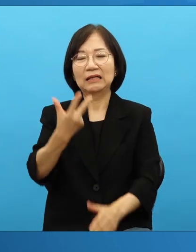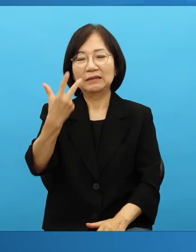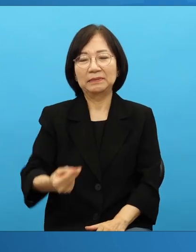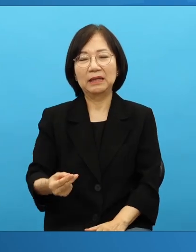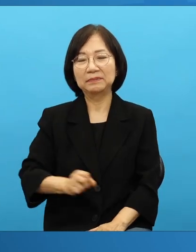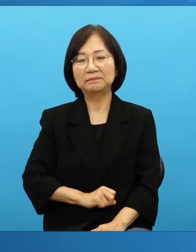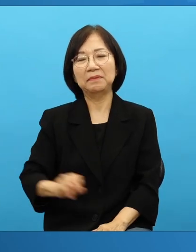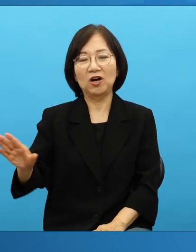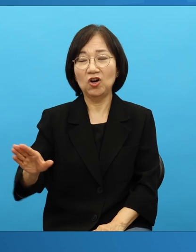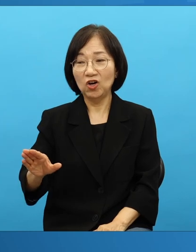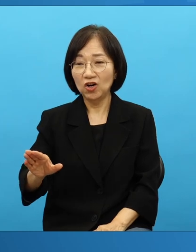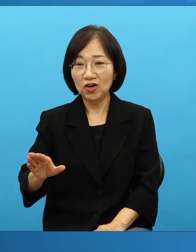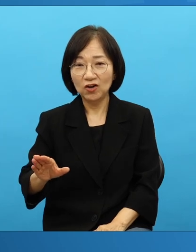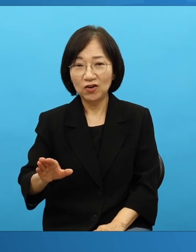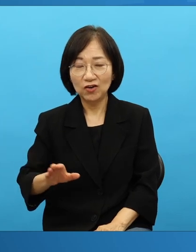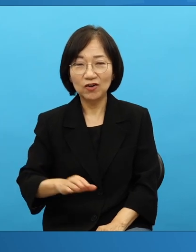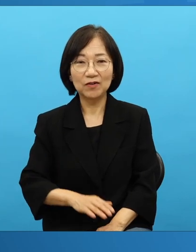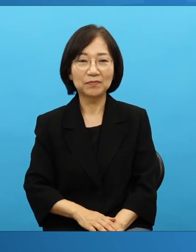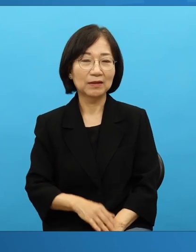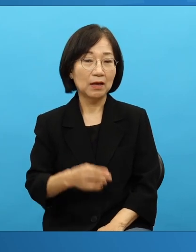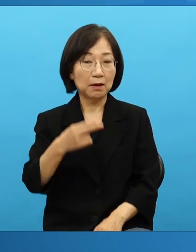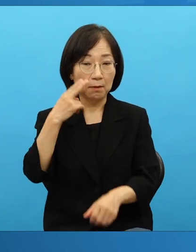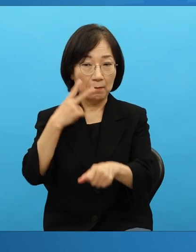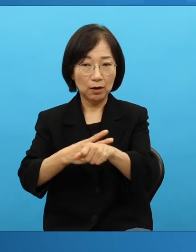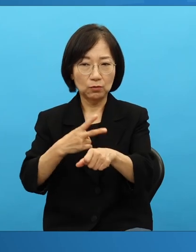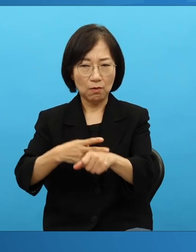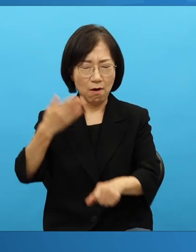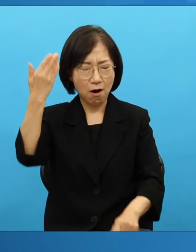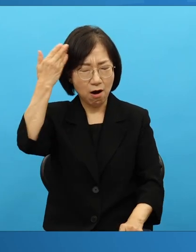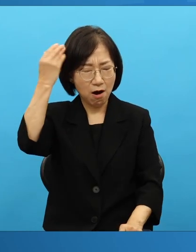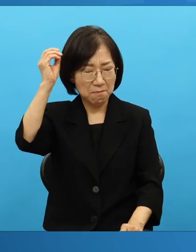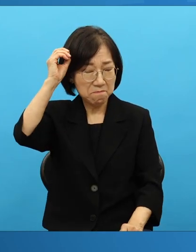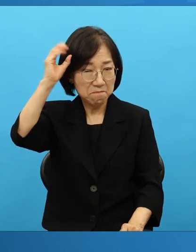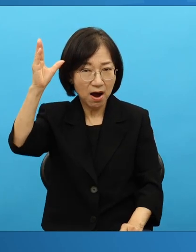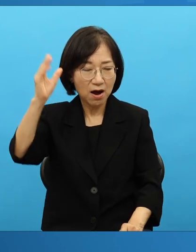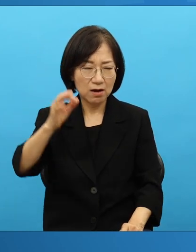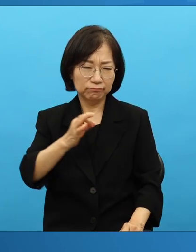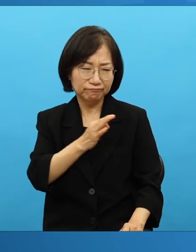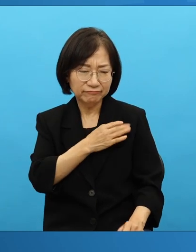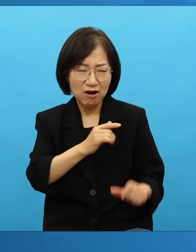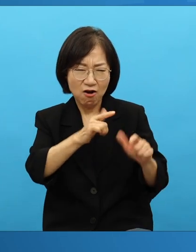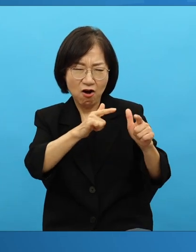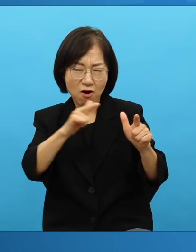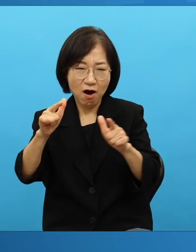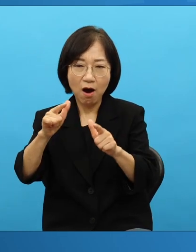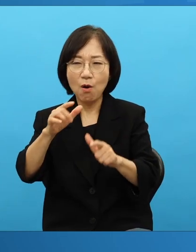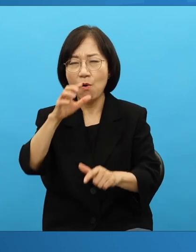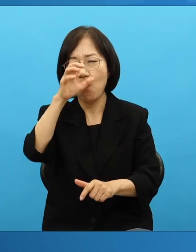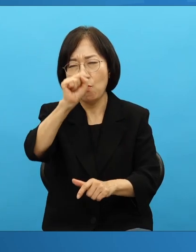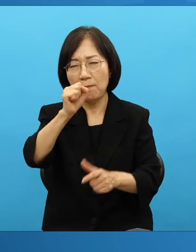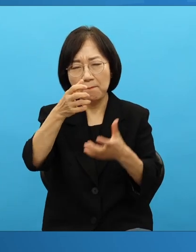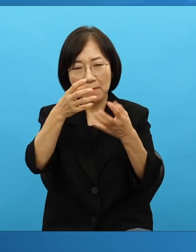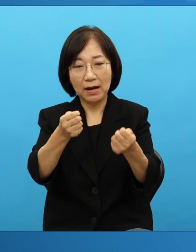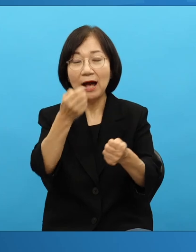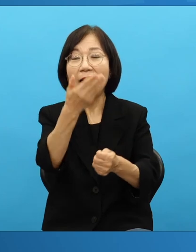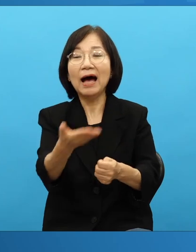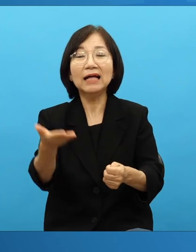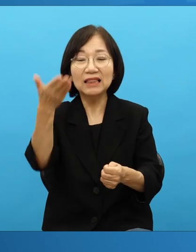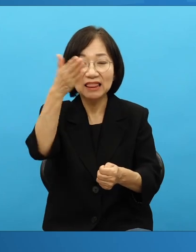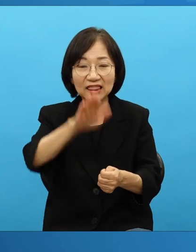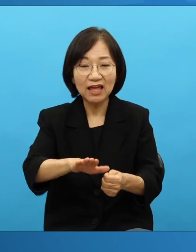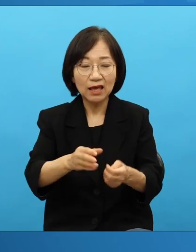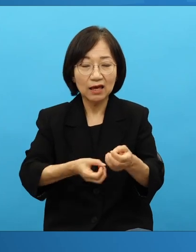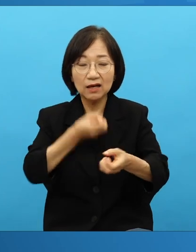我一睁眼一看啊我直到现在为止领受很多恩典但是这些全部都是粪土啊保罗亲口讲的 바울은 대단한 사람입니다. 이 사람은 가진 게 많고 굉장한 사람이거든요. 이게 나에게는 배설물이야.